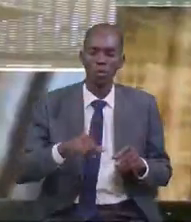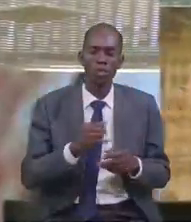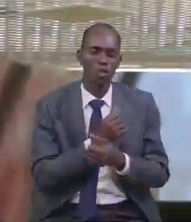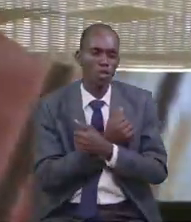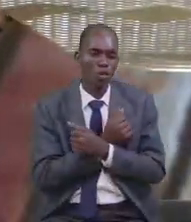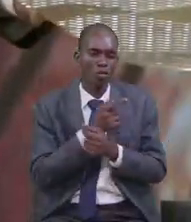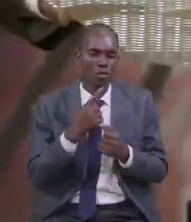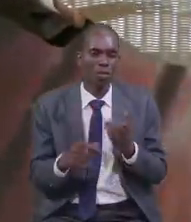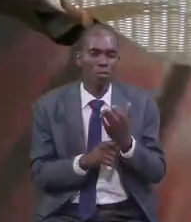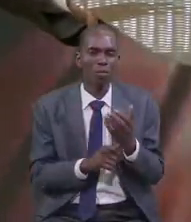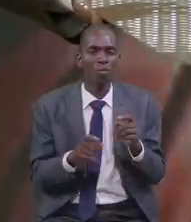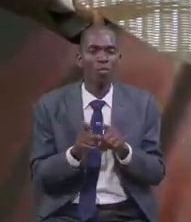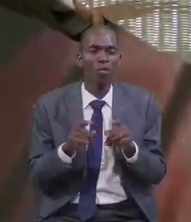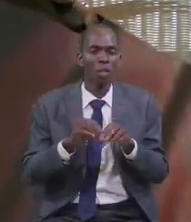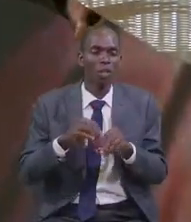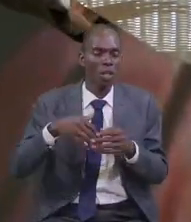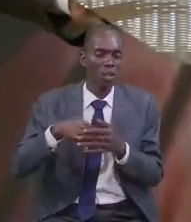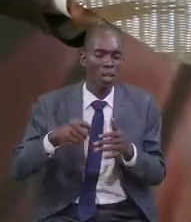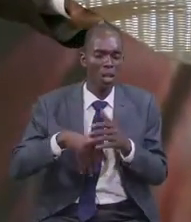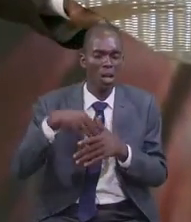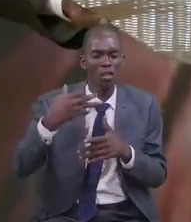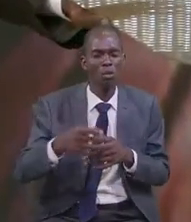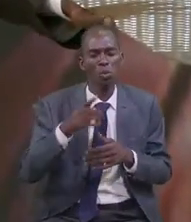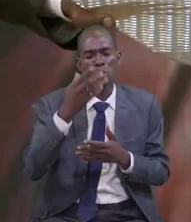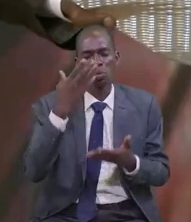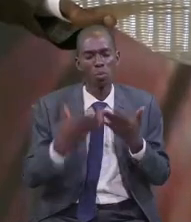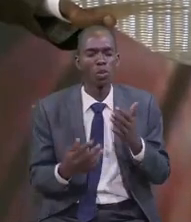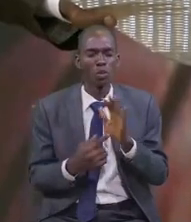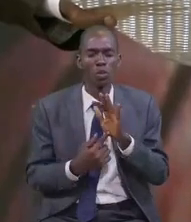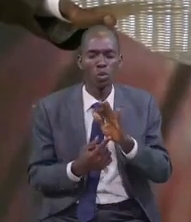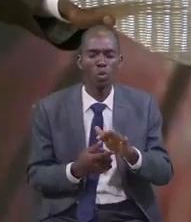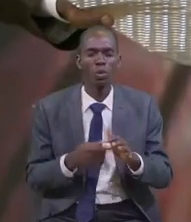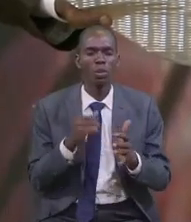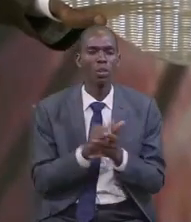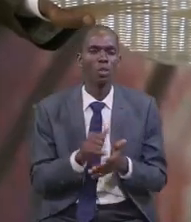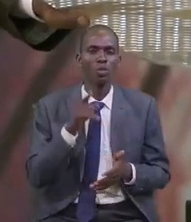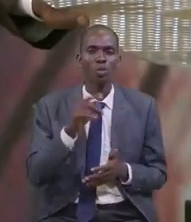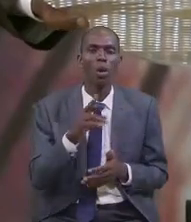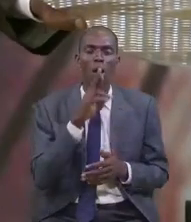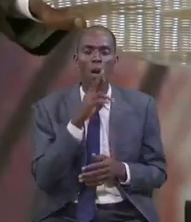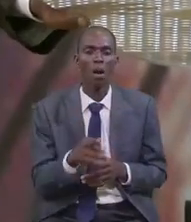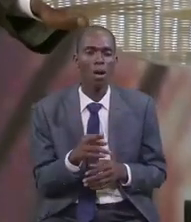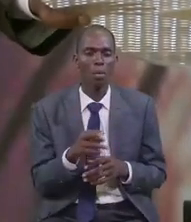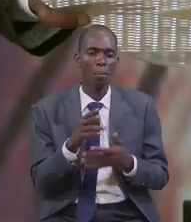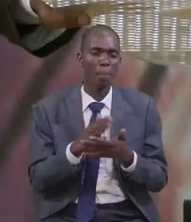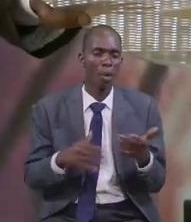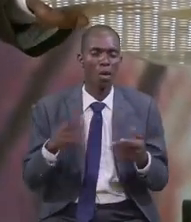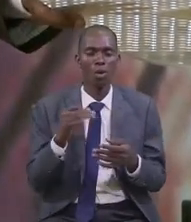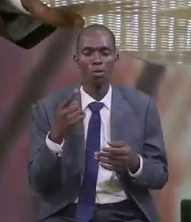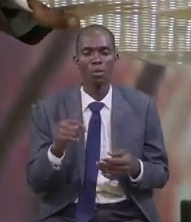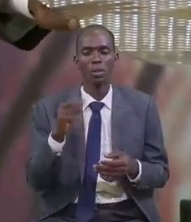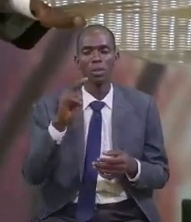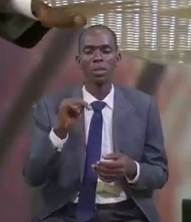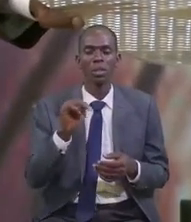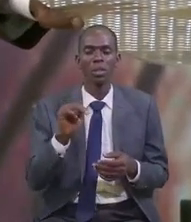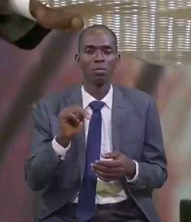dehors, ouais, tu puisses montrer que tu es Nazaréen, tu montres à l'extérieur que tu appartiens à Dieu. Mais au-dedans, il y a quelque